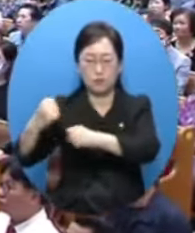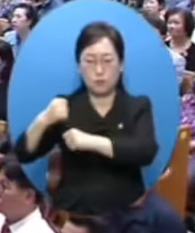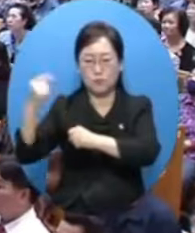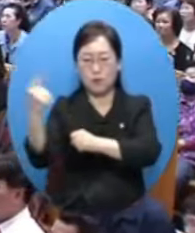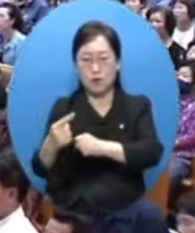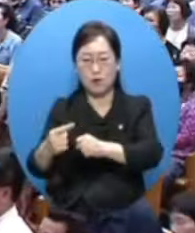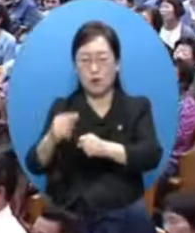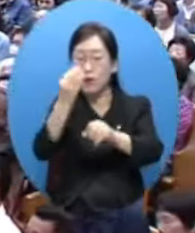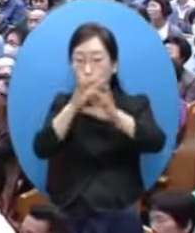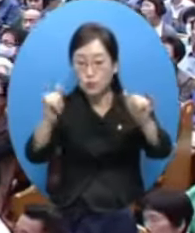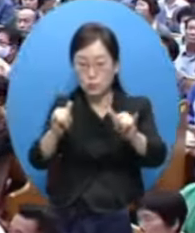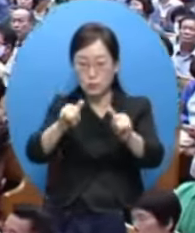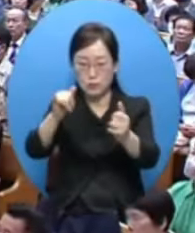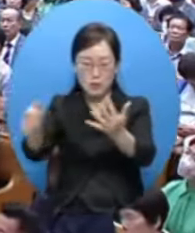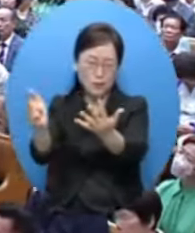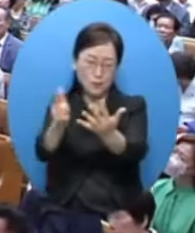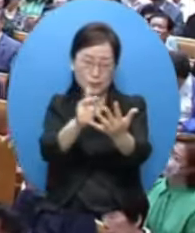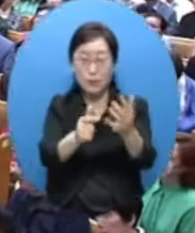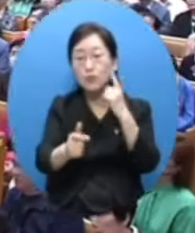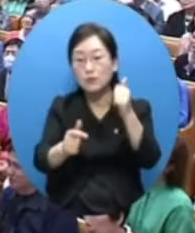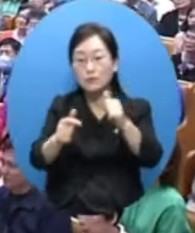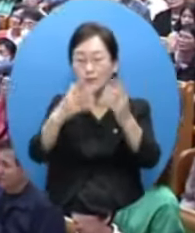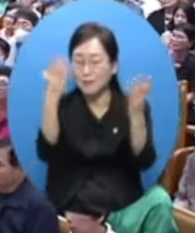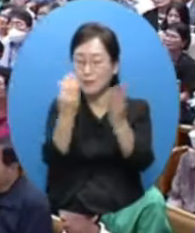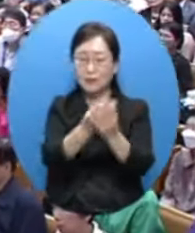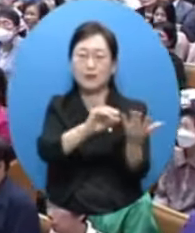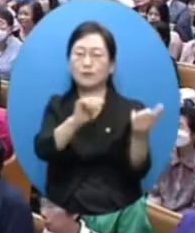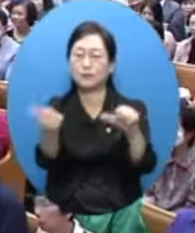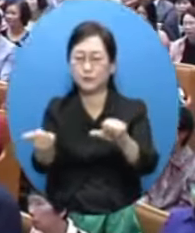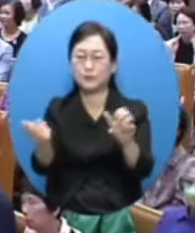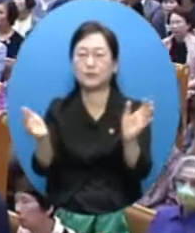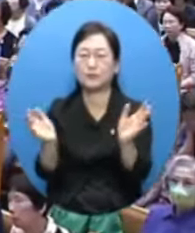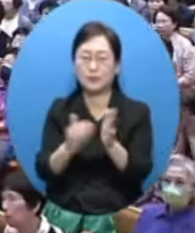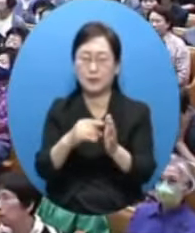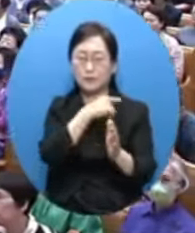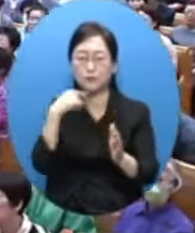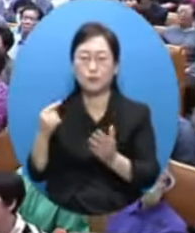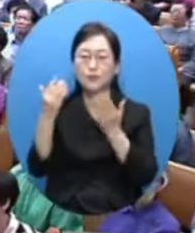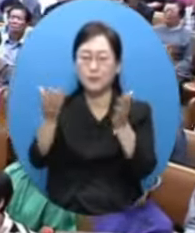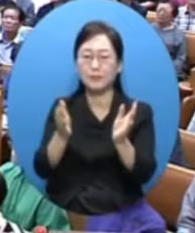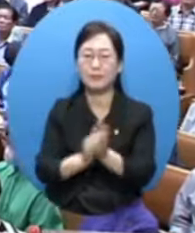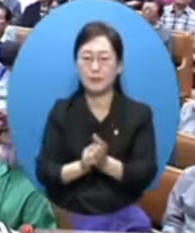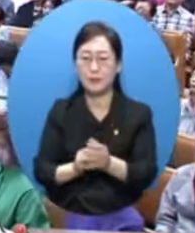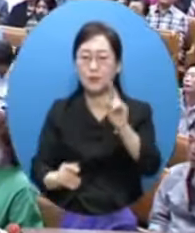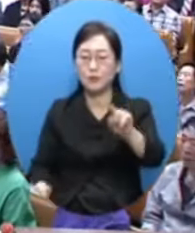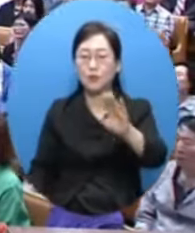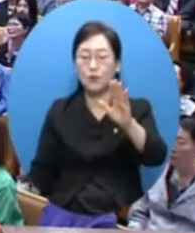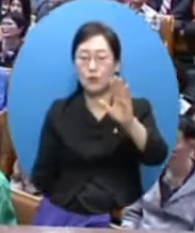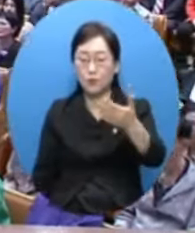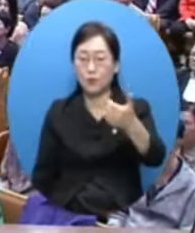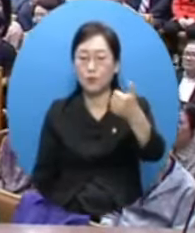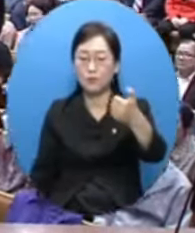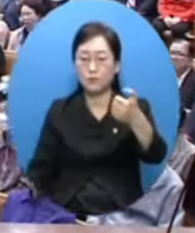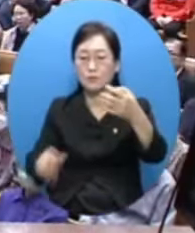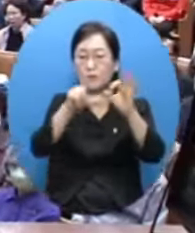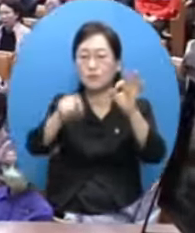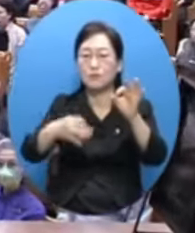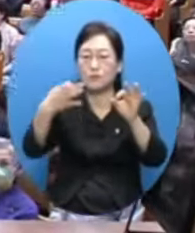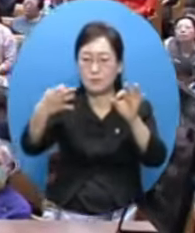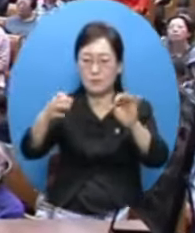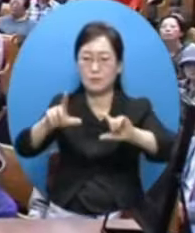우리 목사님을 살해해서 그곳에서 순교했습니다. 1950년 10월 14일 날 그는